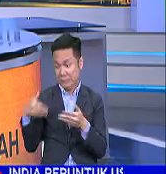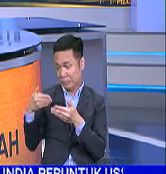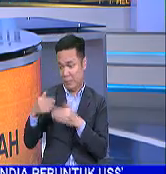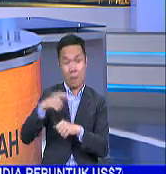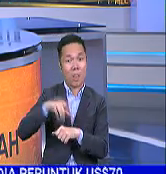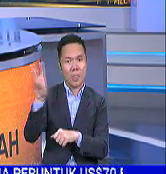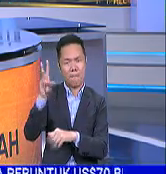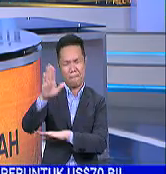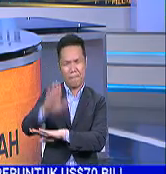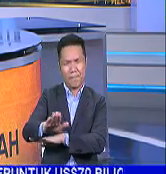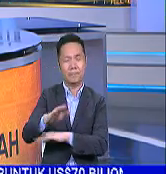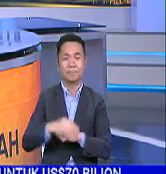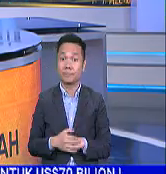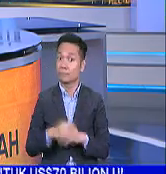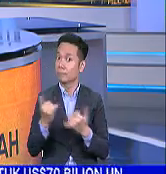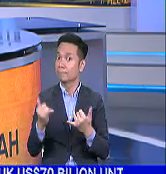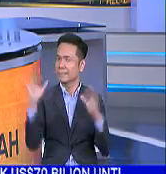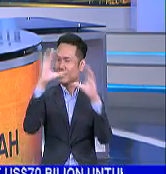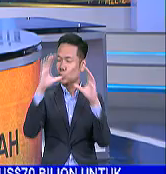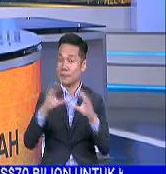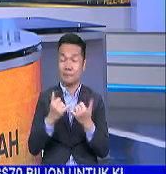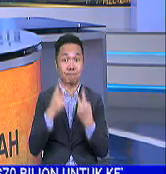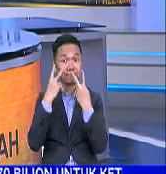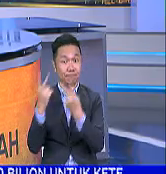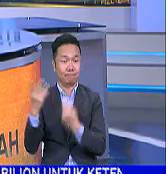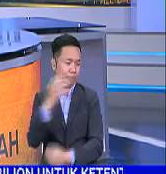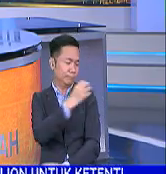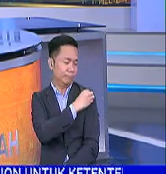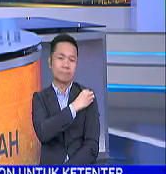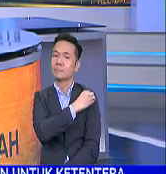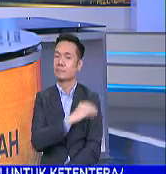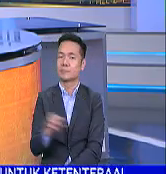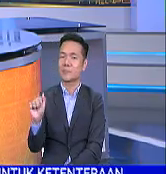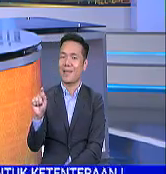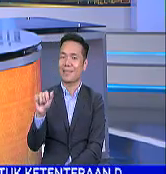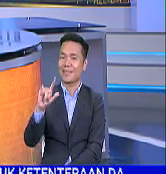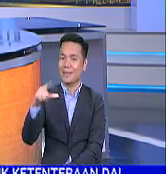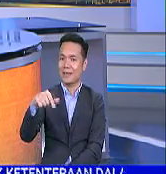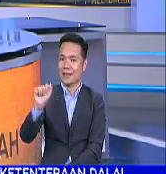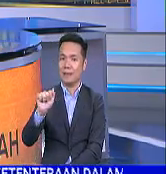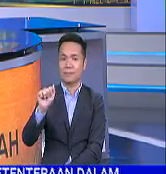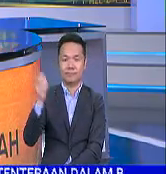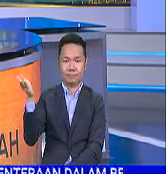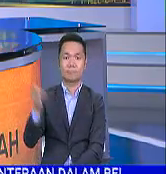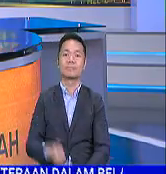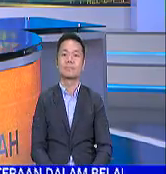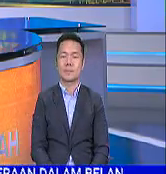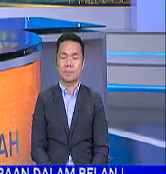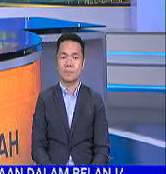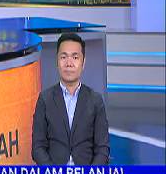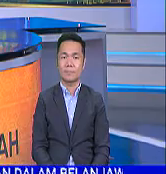6 petang ini. Dan untuk laporan cuaca seluruh negara, langsung bersama Pegawai Met Malaysia, Atikah Maziah Mukhtar.